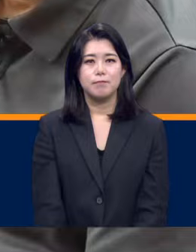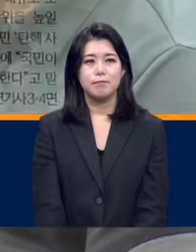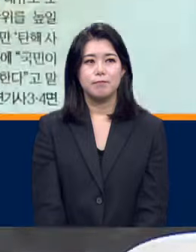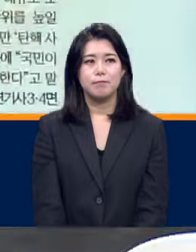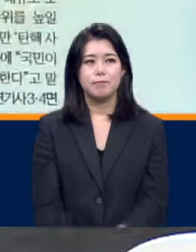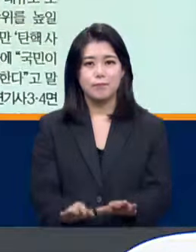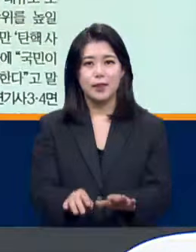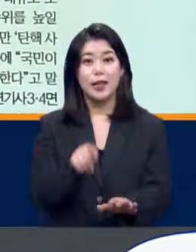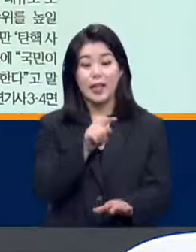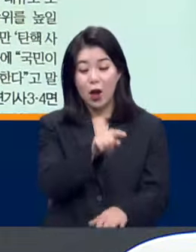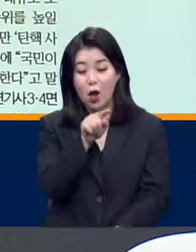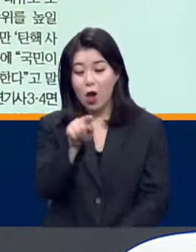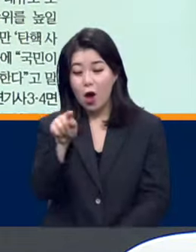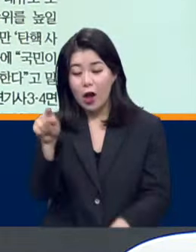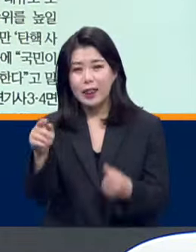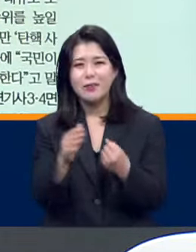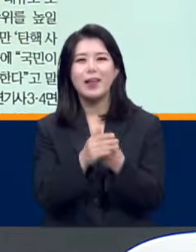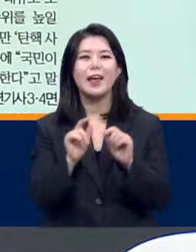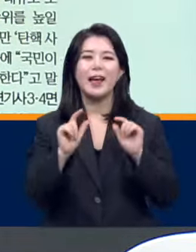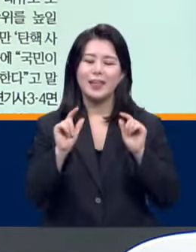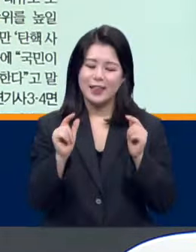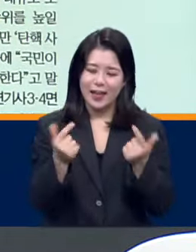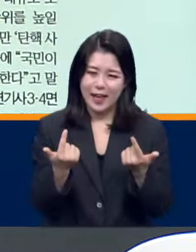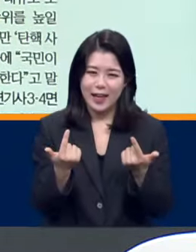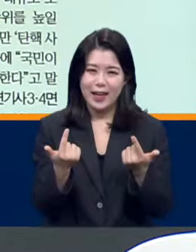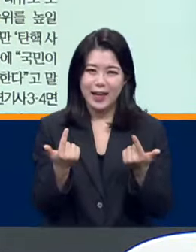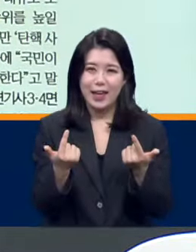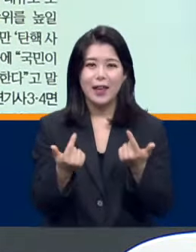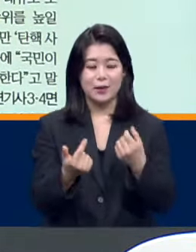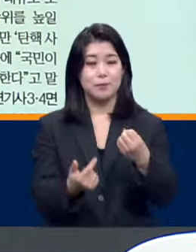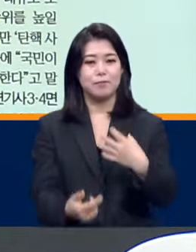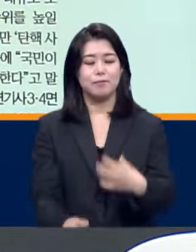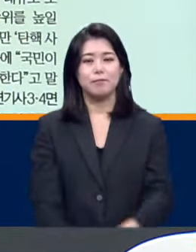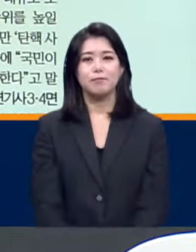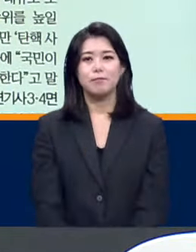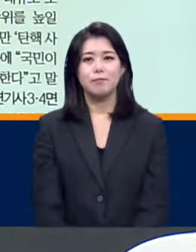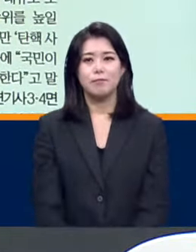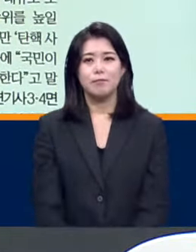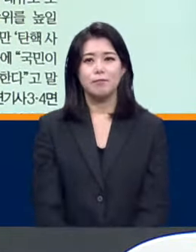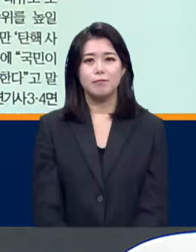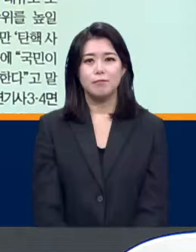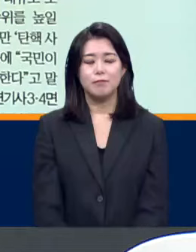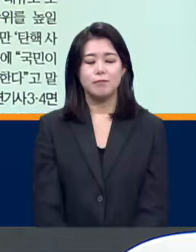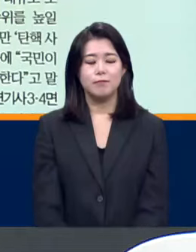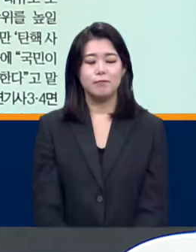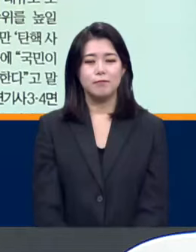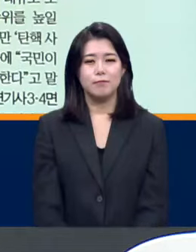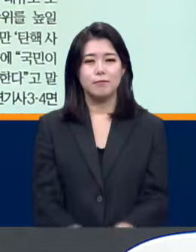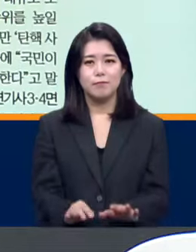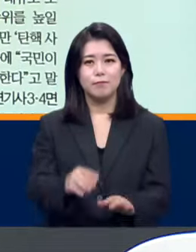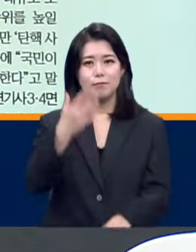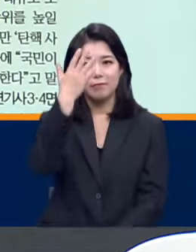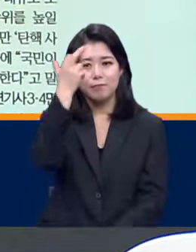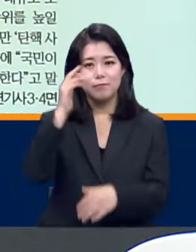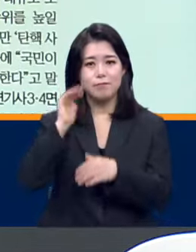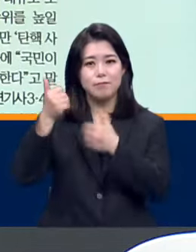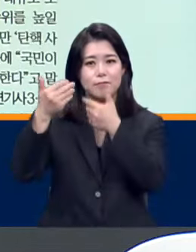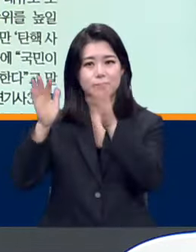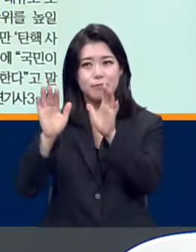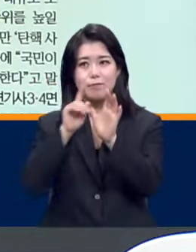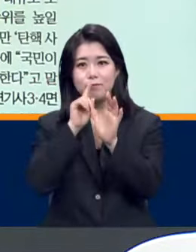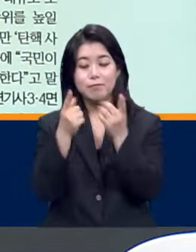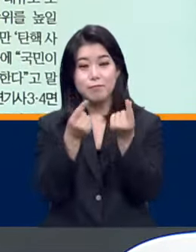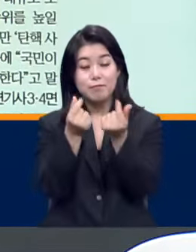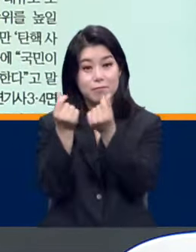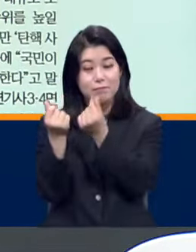조목 주목 요로 요로 요로 해서 아니에요라고 말씀을 하셨어요요 얘기가 용산 대통령실의 얘기랑